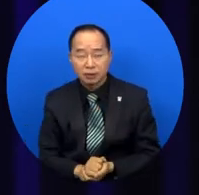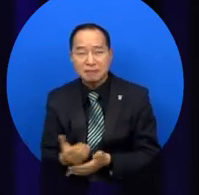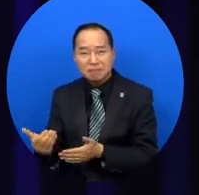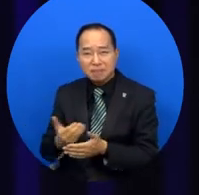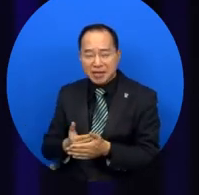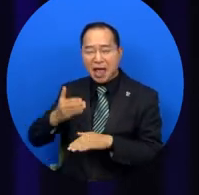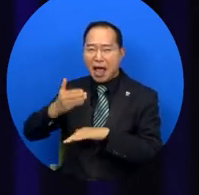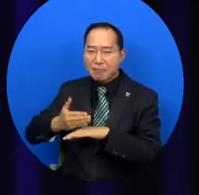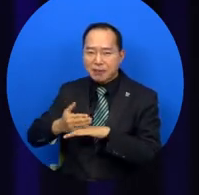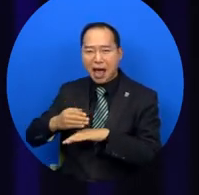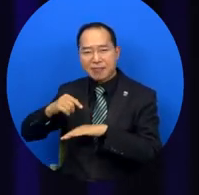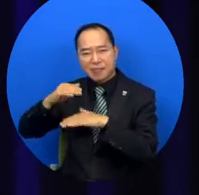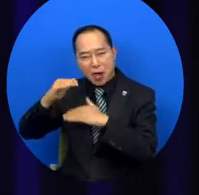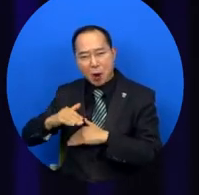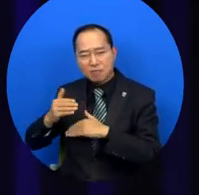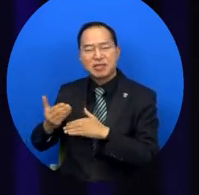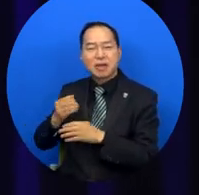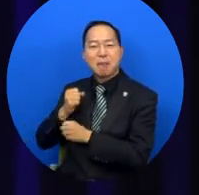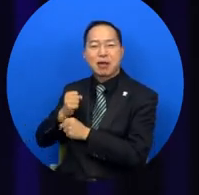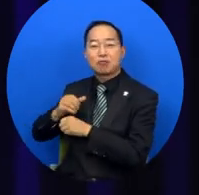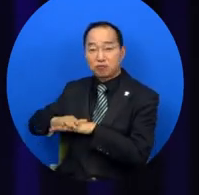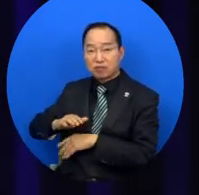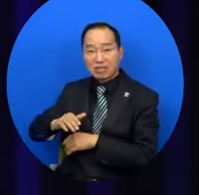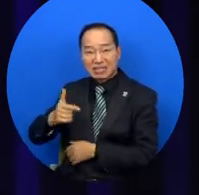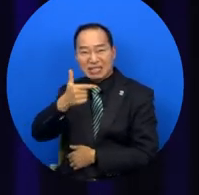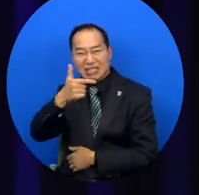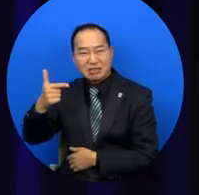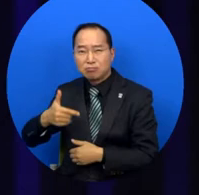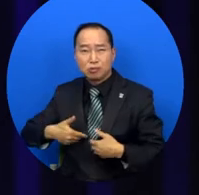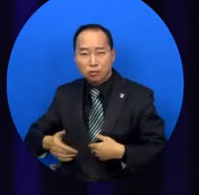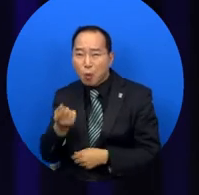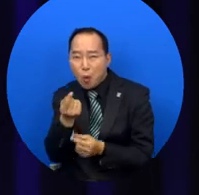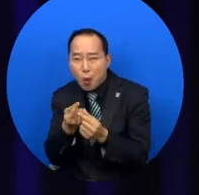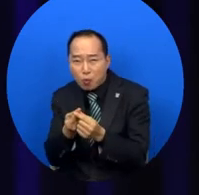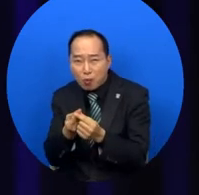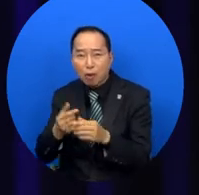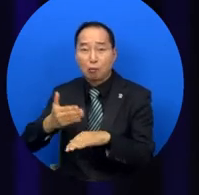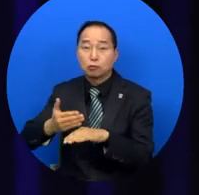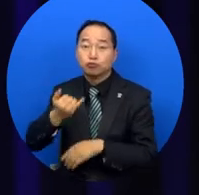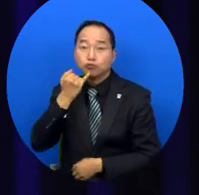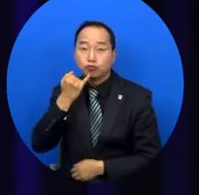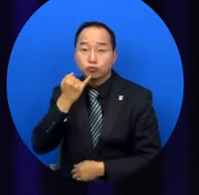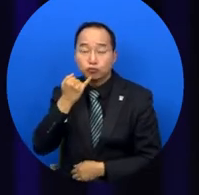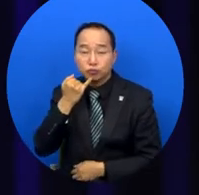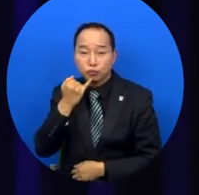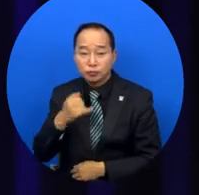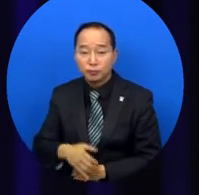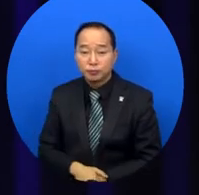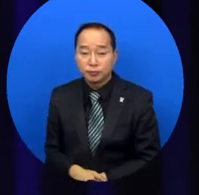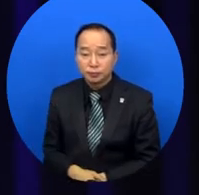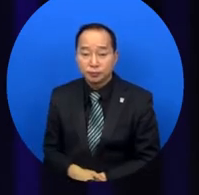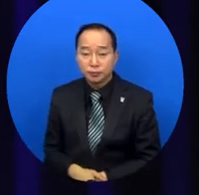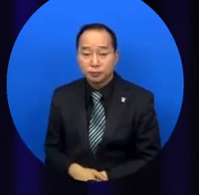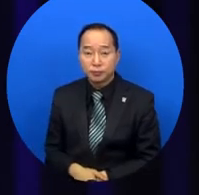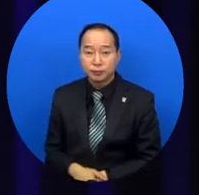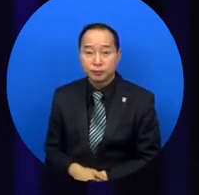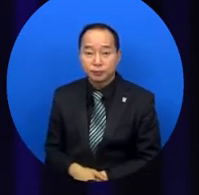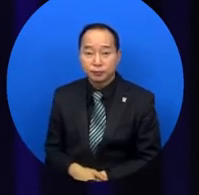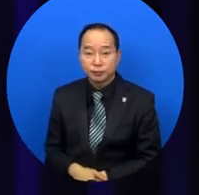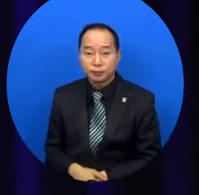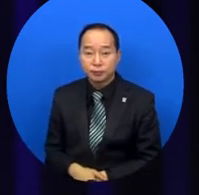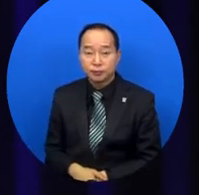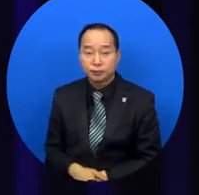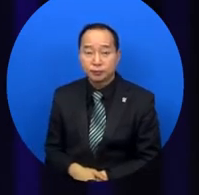감사하는 몇 개가 있어요. 그냥 미리 만들어 놓은 것도 괜찮아. 작은 거 해도 돼요. 큰 거 할 필요도 없어. 나는 이렇게 생각해. 요만큼이라도